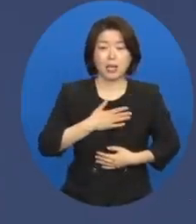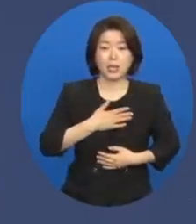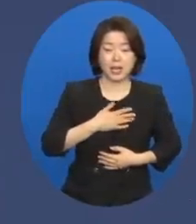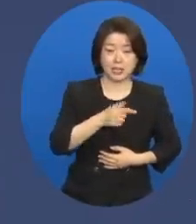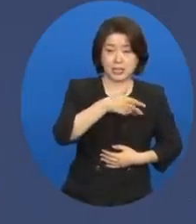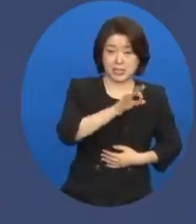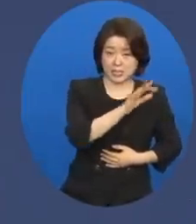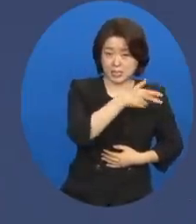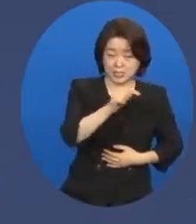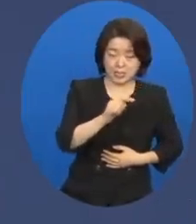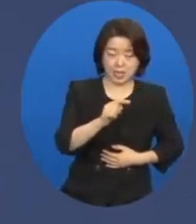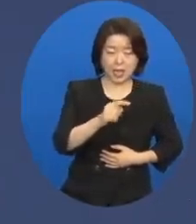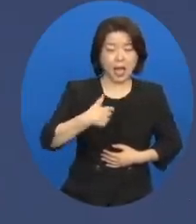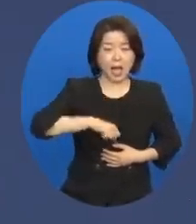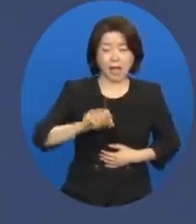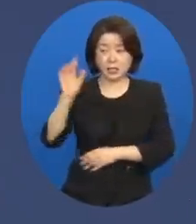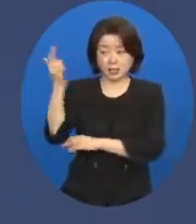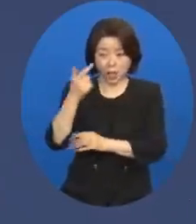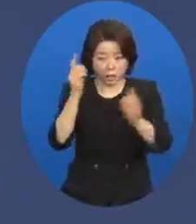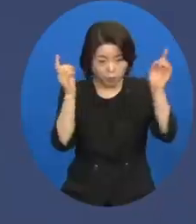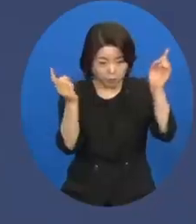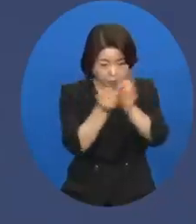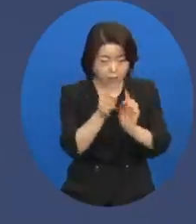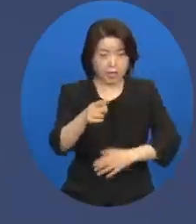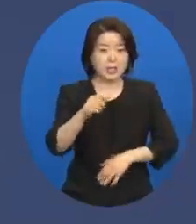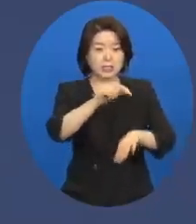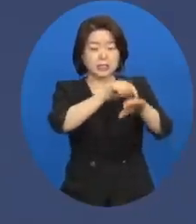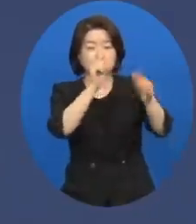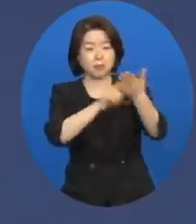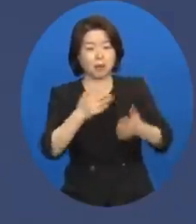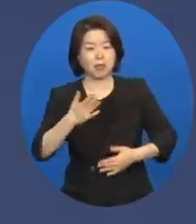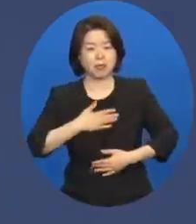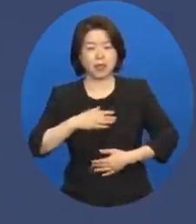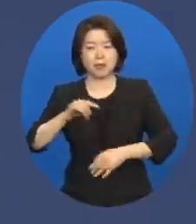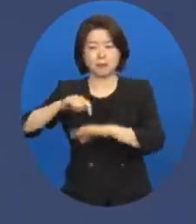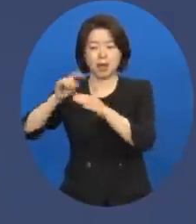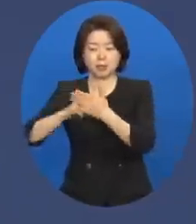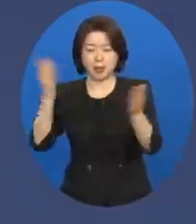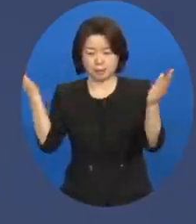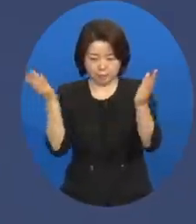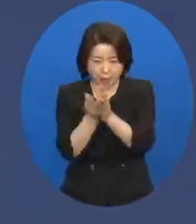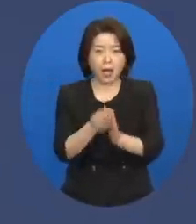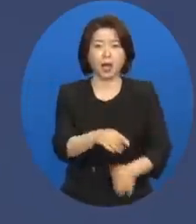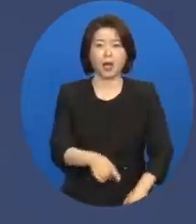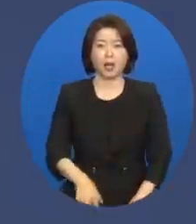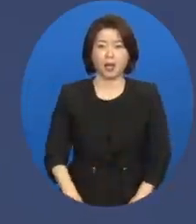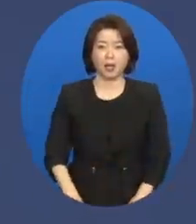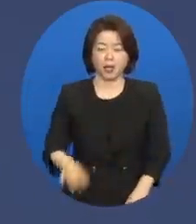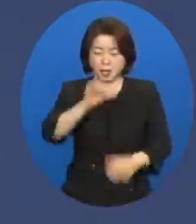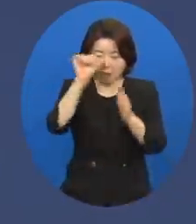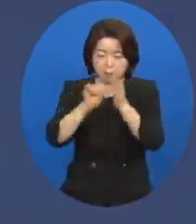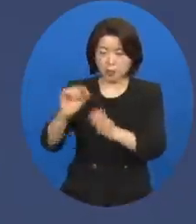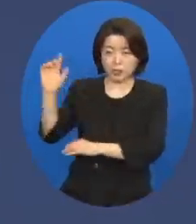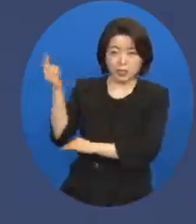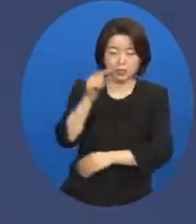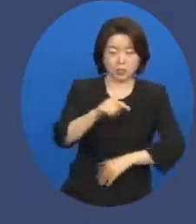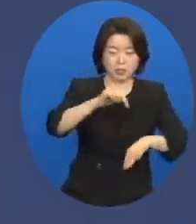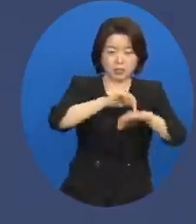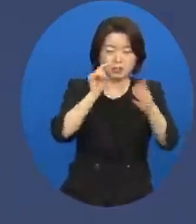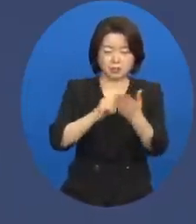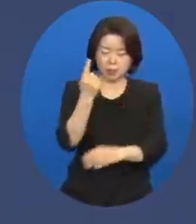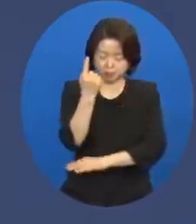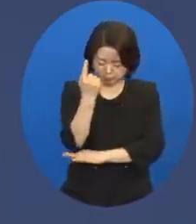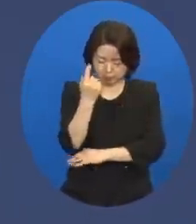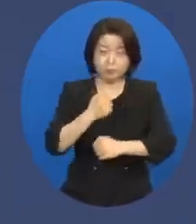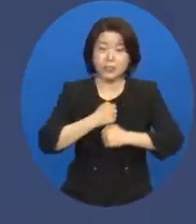다윗을 만나니 그 마음이 내 마음에 합한 자다. 평생 다윗은 그 마음 지키는